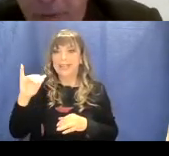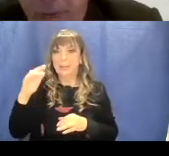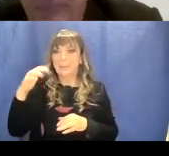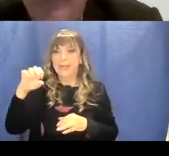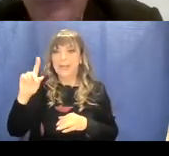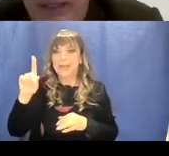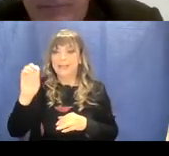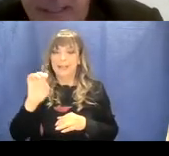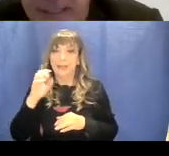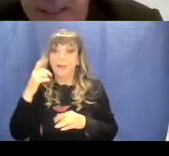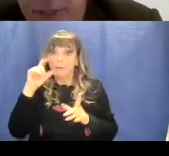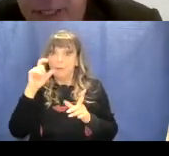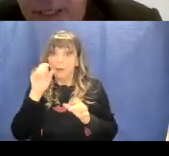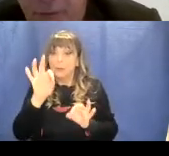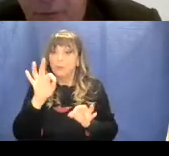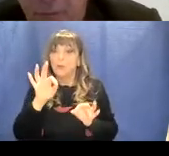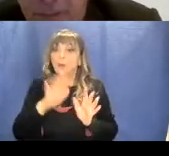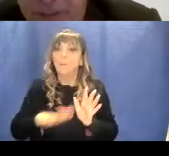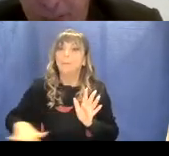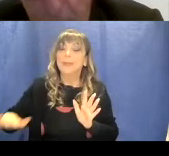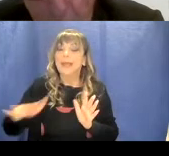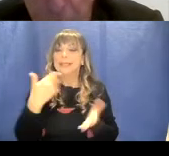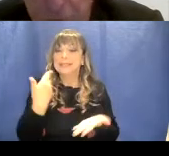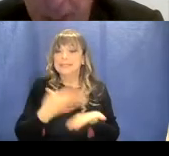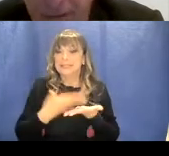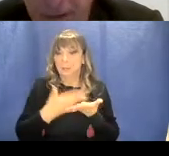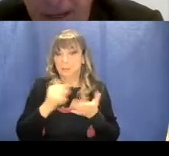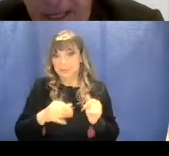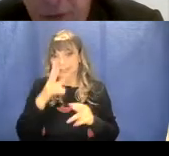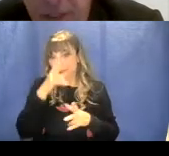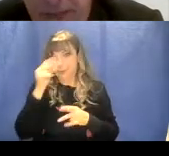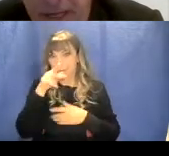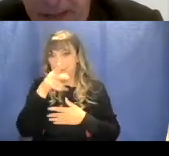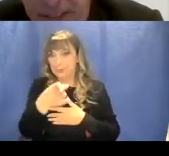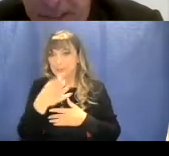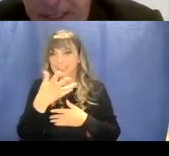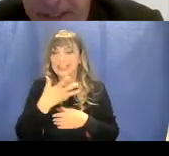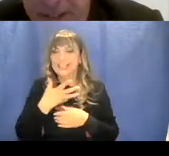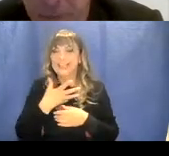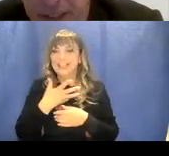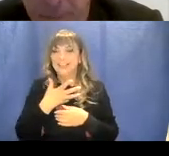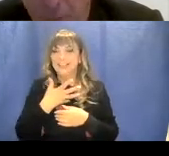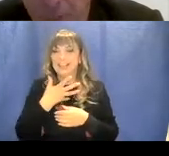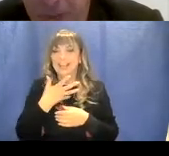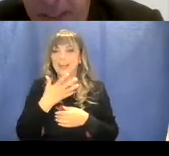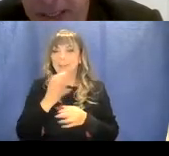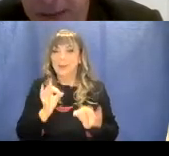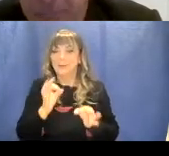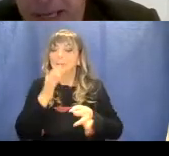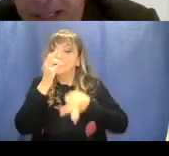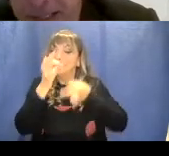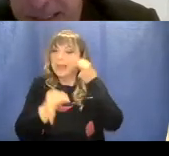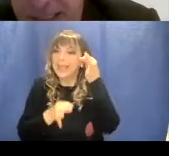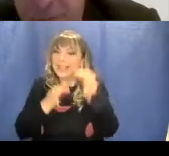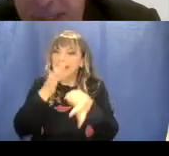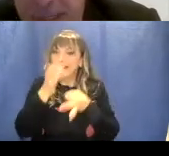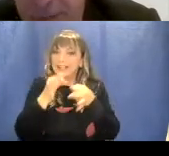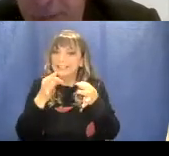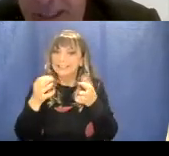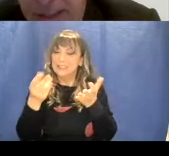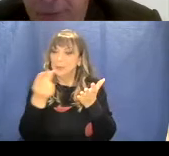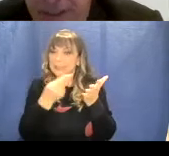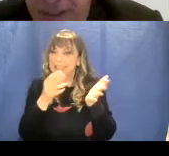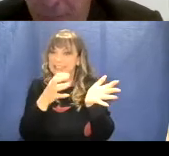proprio in piazza signoria lo potete riconoscere e c'è davanti la spiegazione è propria della parte che stavo spiegando